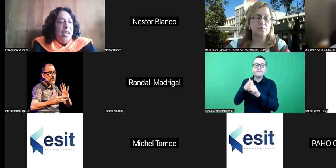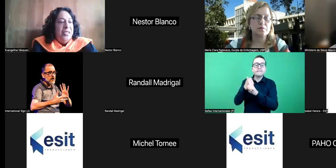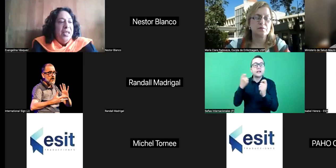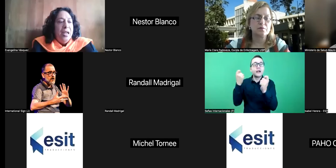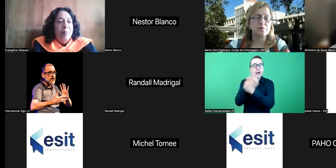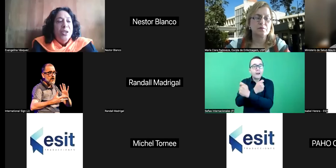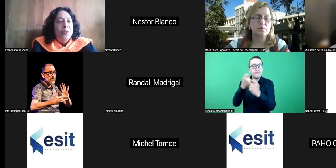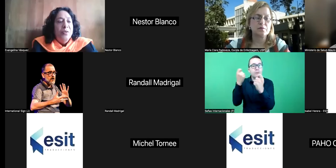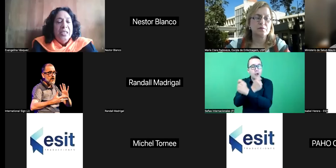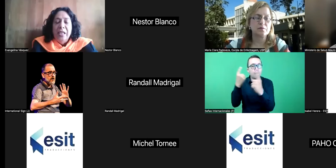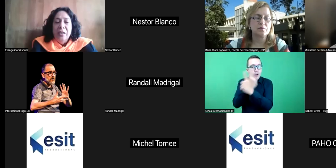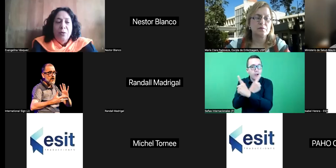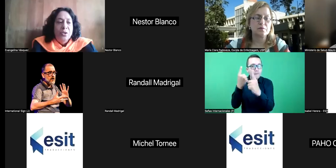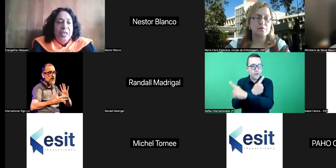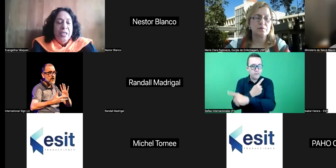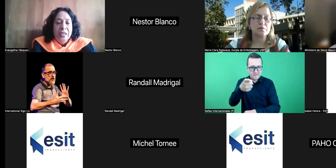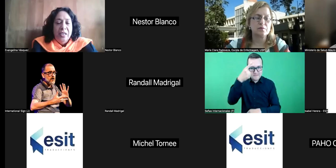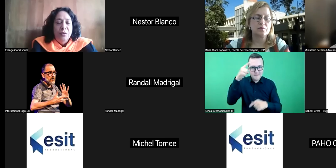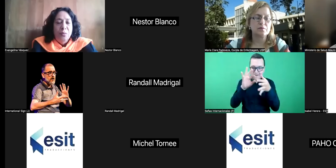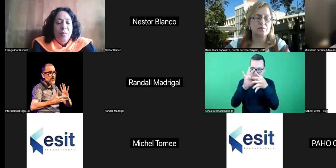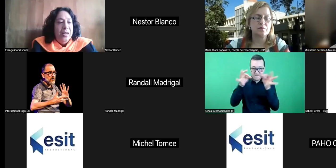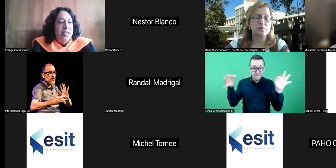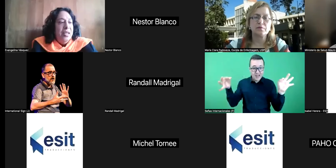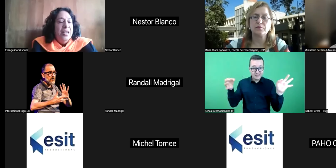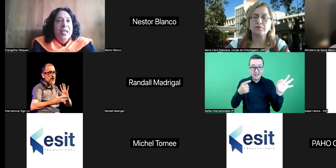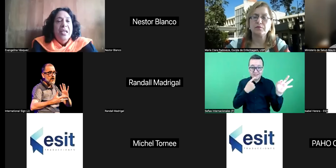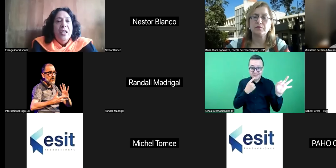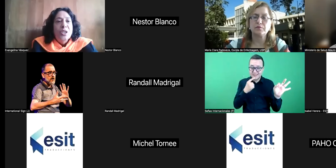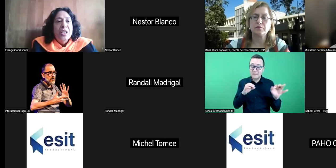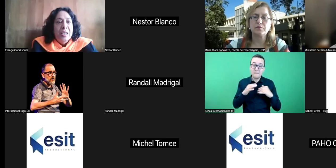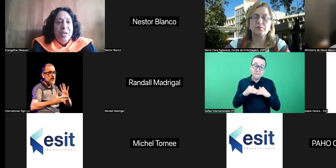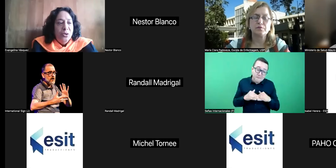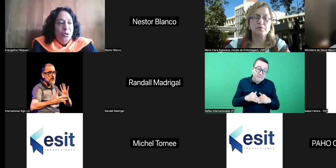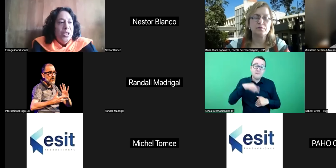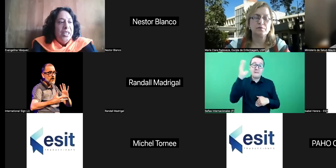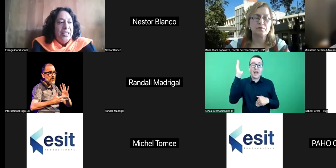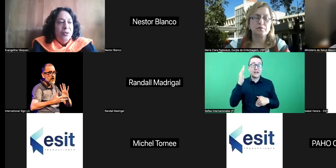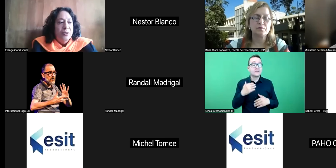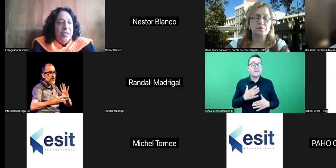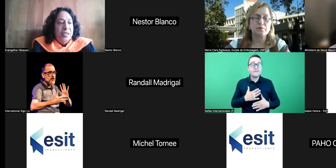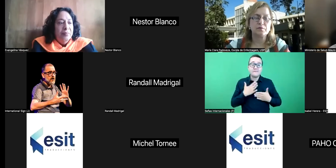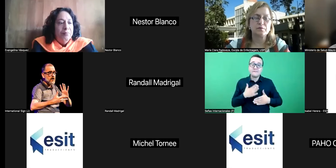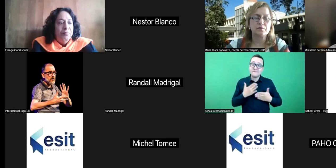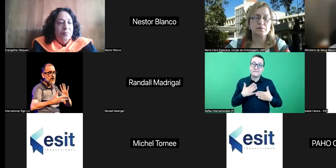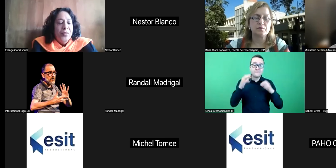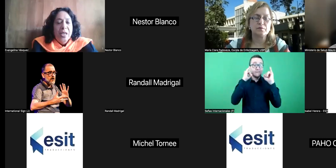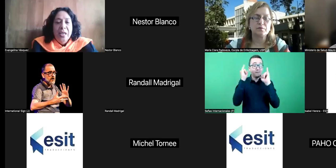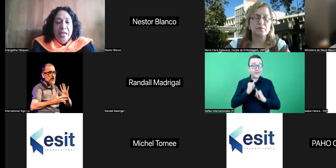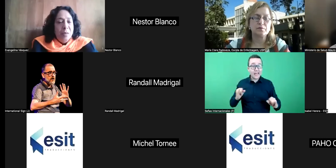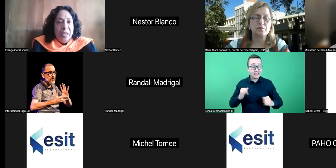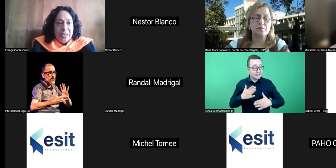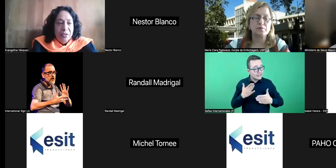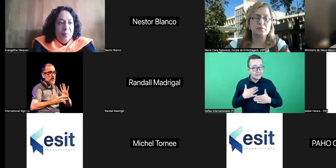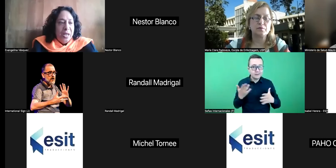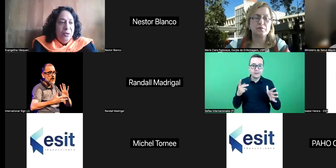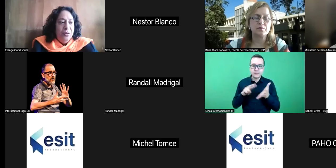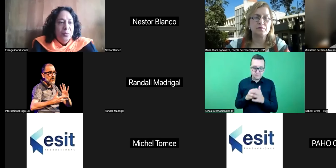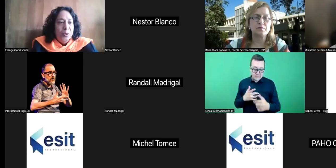Pour avoir des systèmes de santé plus sûrs, le plus grand bonheur est celui de transformer les